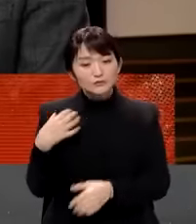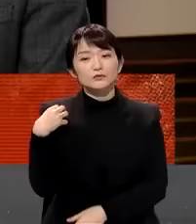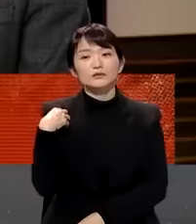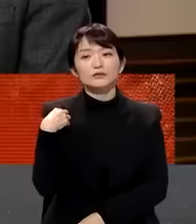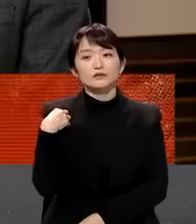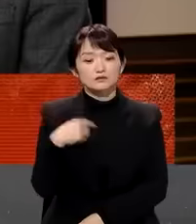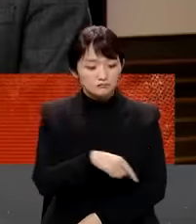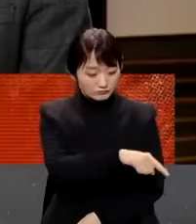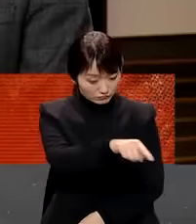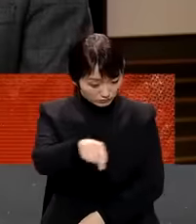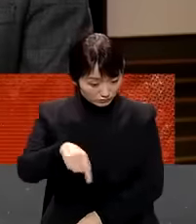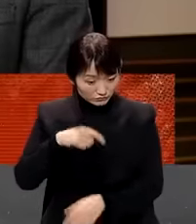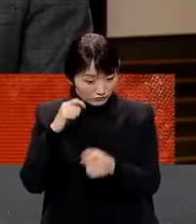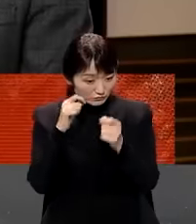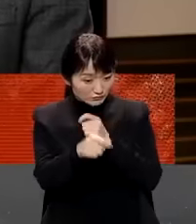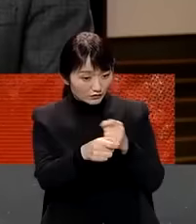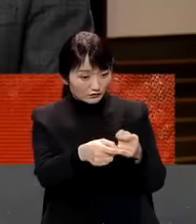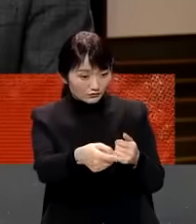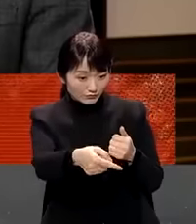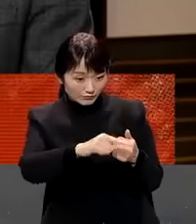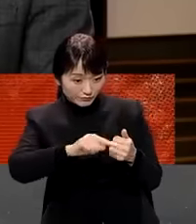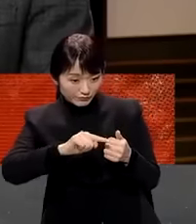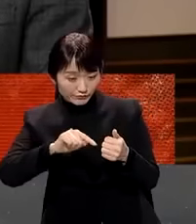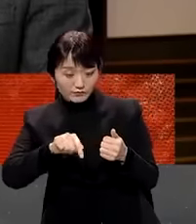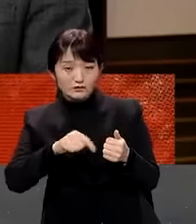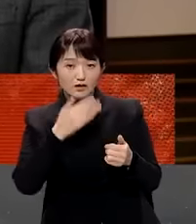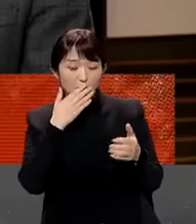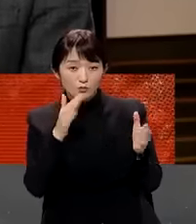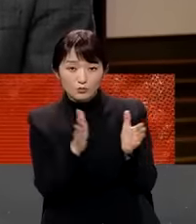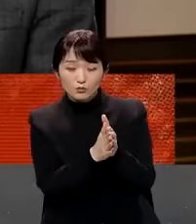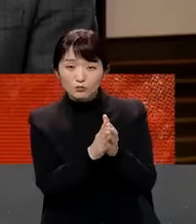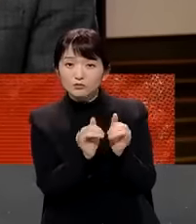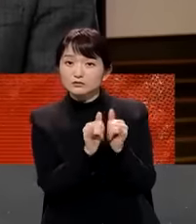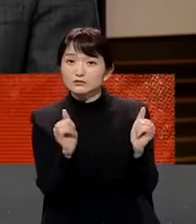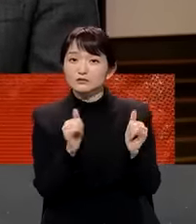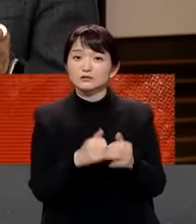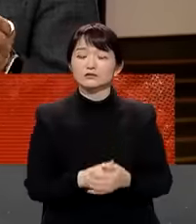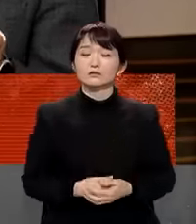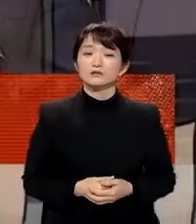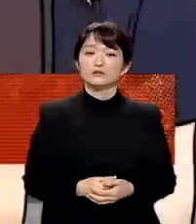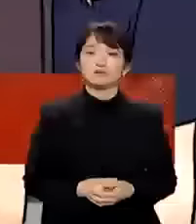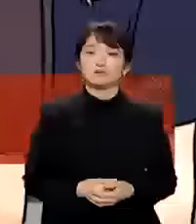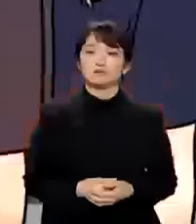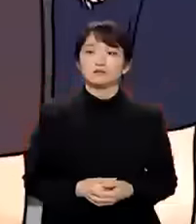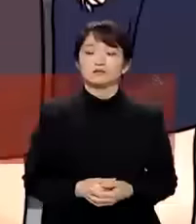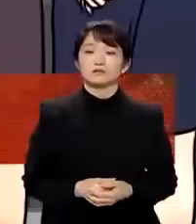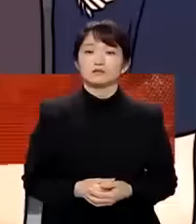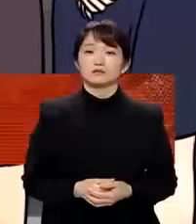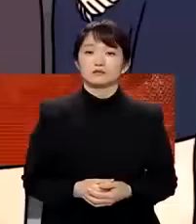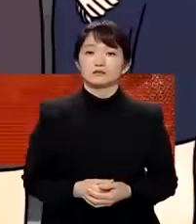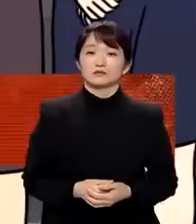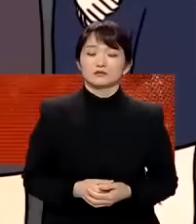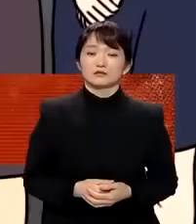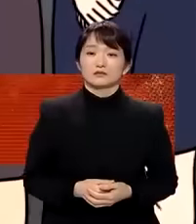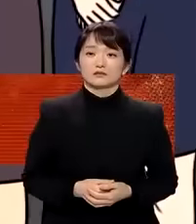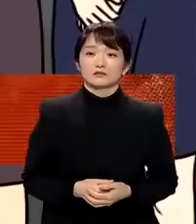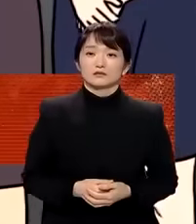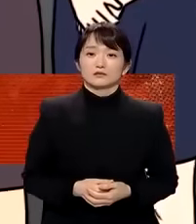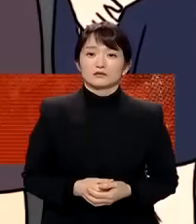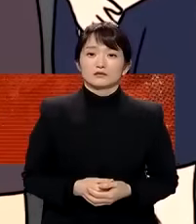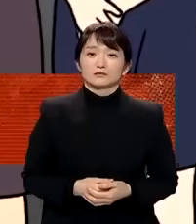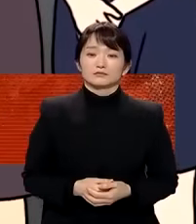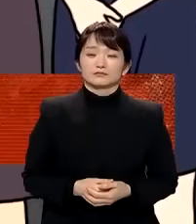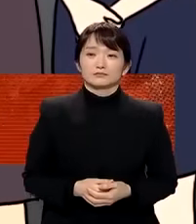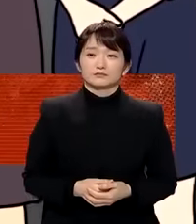사람들도 어떻게 보면이 사기이 설계 공범 아닙니까 그니까 실제로 그런 사랑 어떤 상황 그 뭔가 사기를